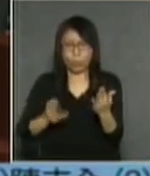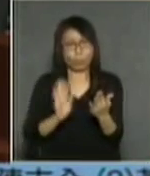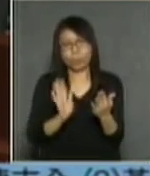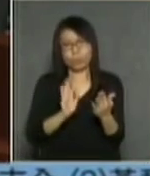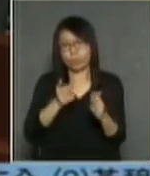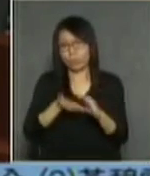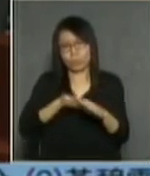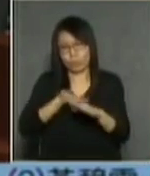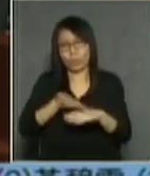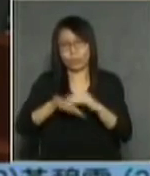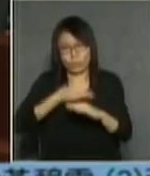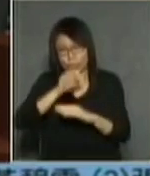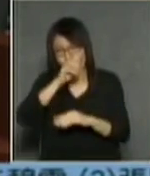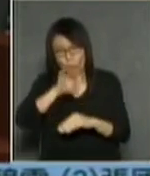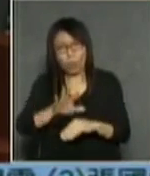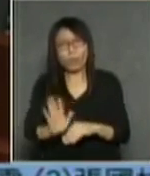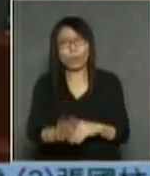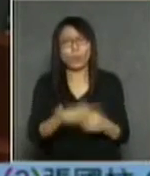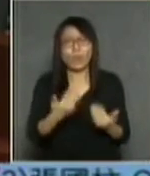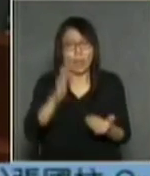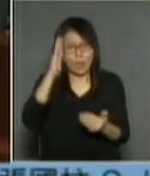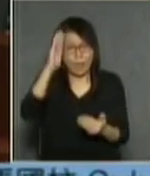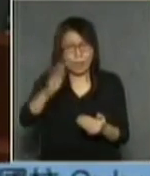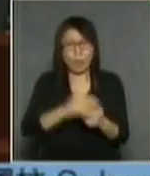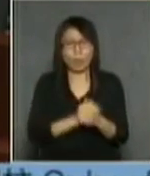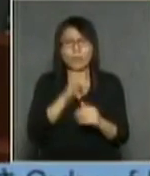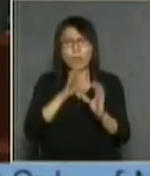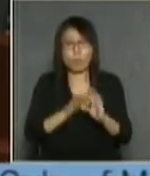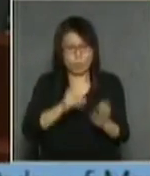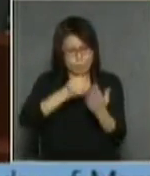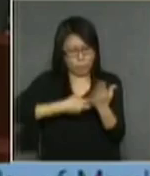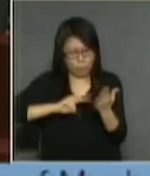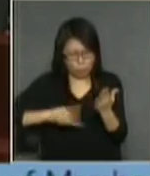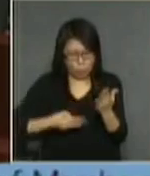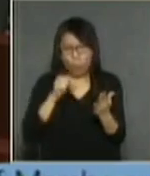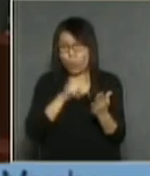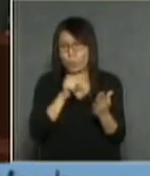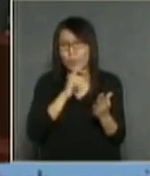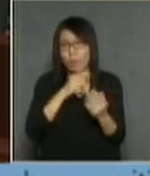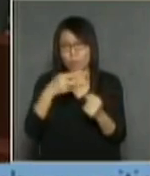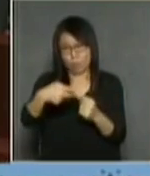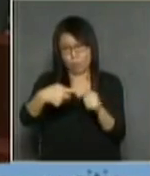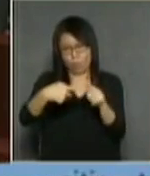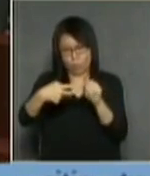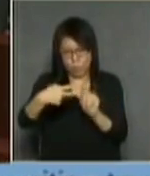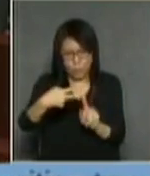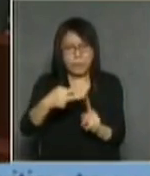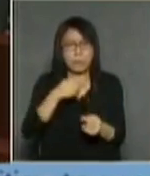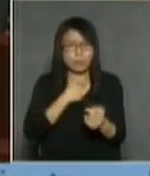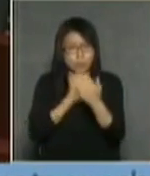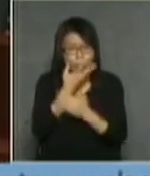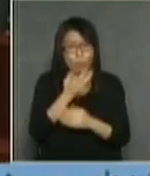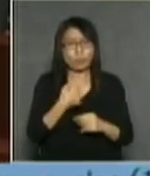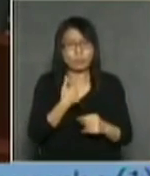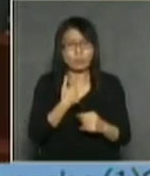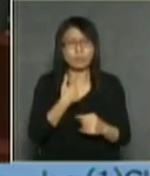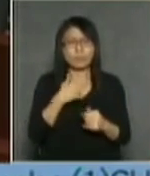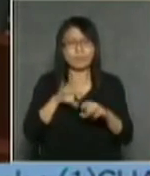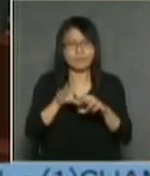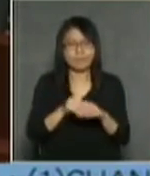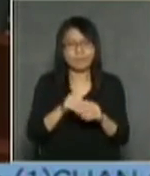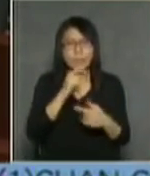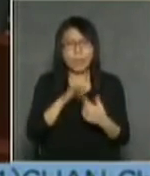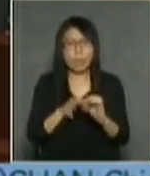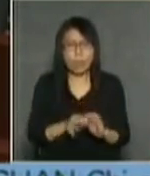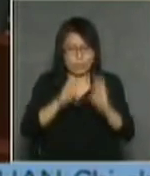逐点去讲，反而我希望就着修正案里面有两点呢是希望提一提的，包括呢是检